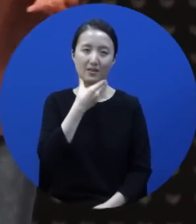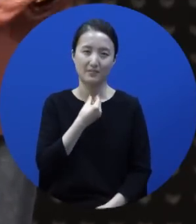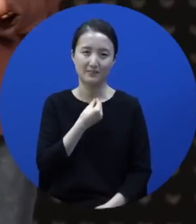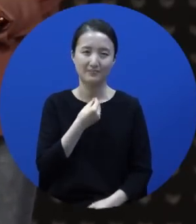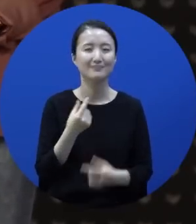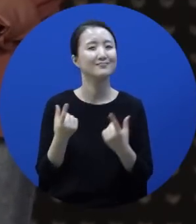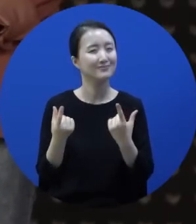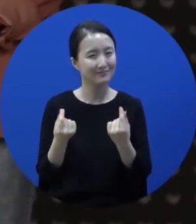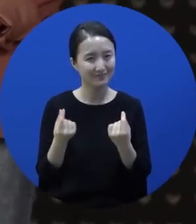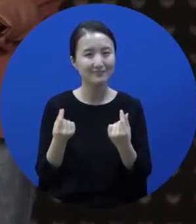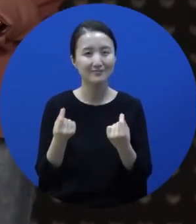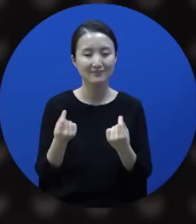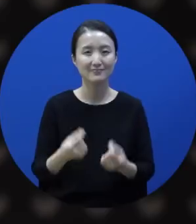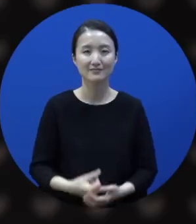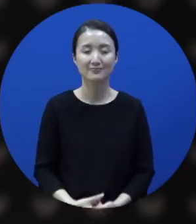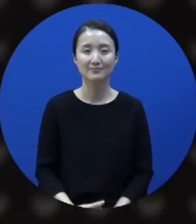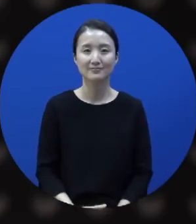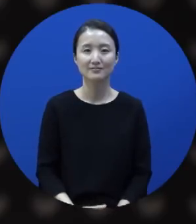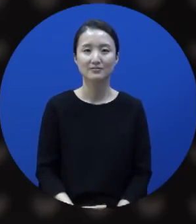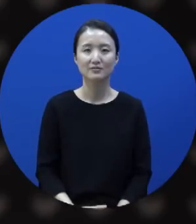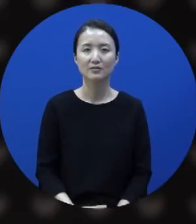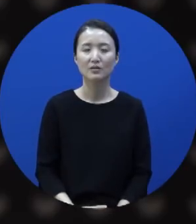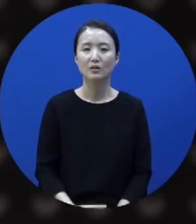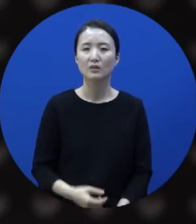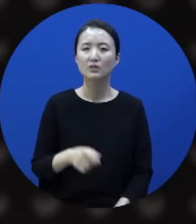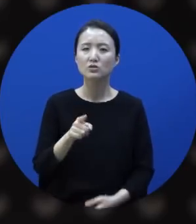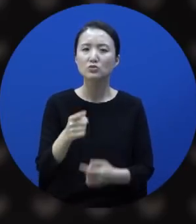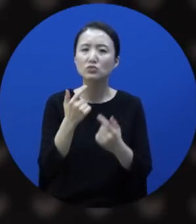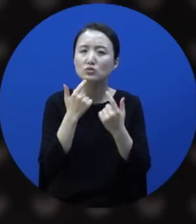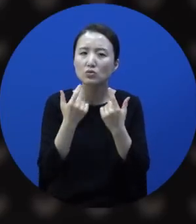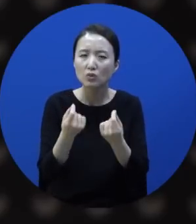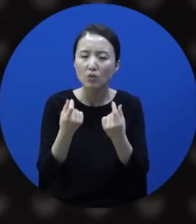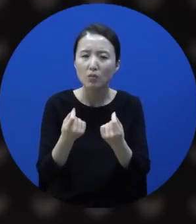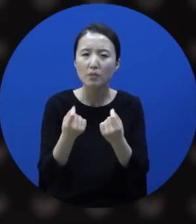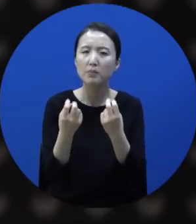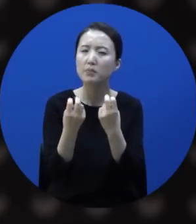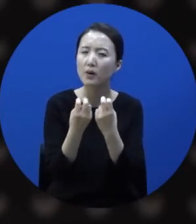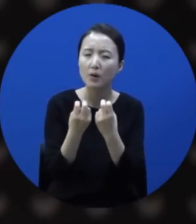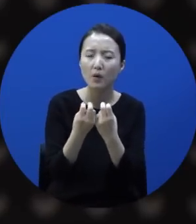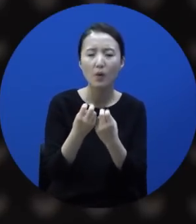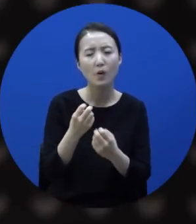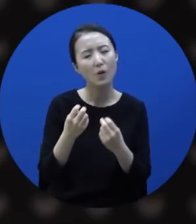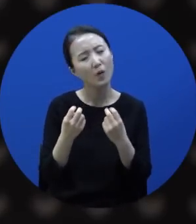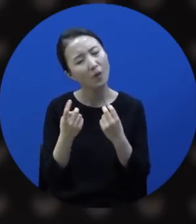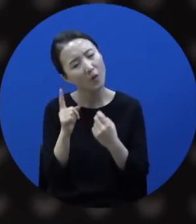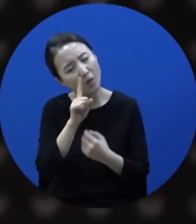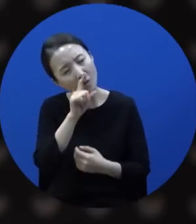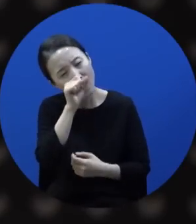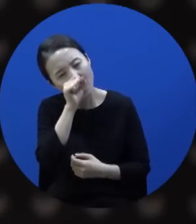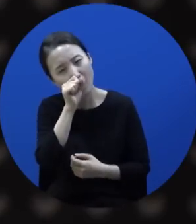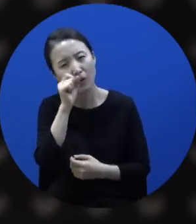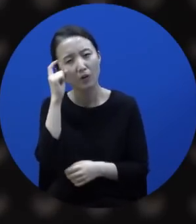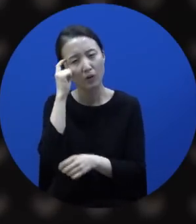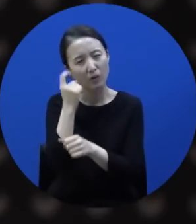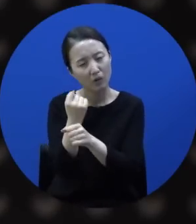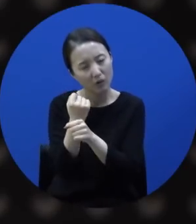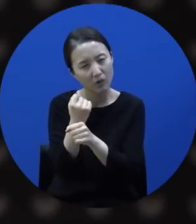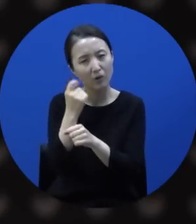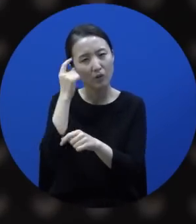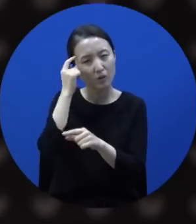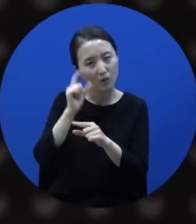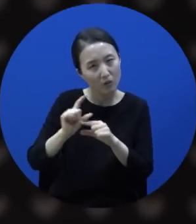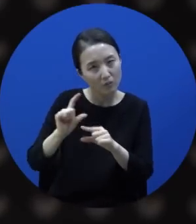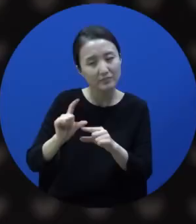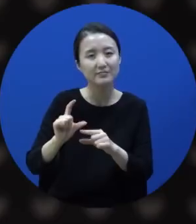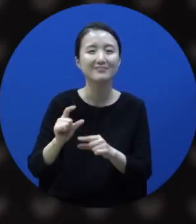저는 그런 삶에 대해서 늘 고민을 하고 있는 사람이고요. 그래서 오늘 말씀드릴 부분은 뭐냐면 바로 지금 같은